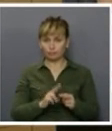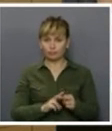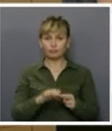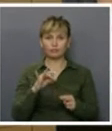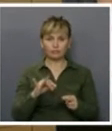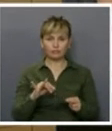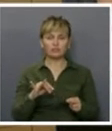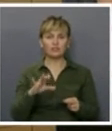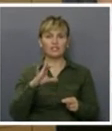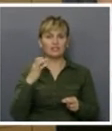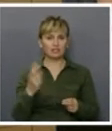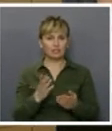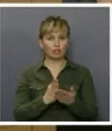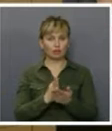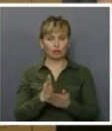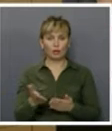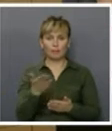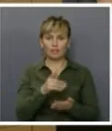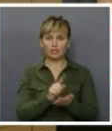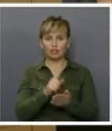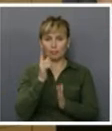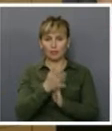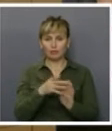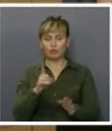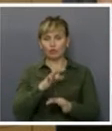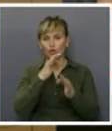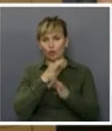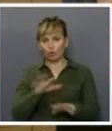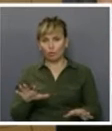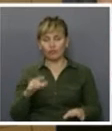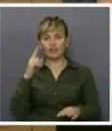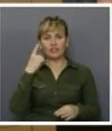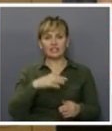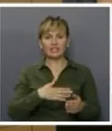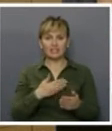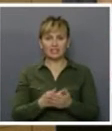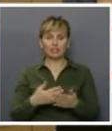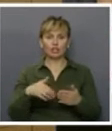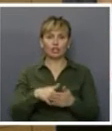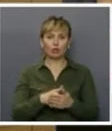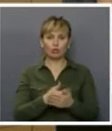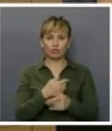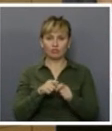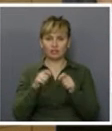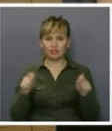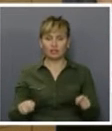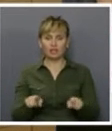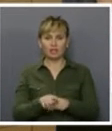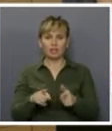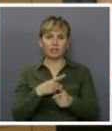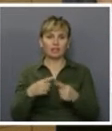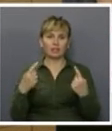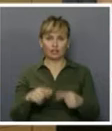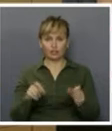значимая социальная отрасль. Все Поэтому верно, мы да. должны понимать, что любая инициатива, новшество, нововведение, оно может так или иначе отразиться